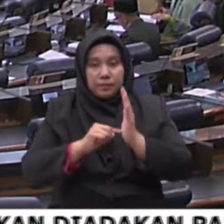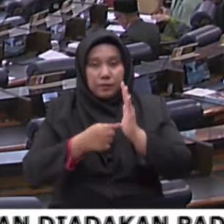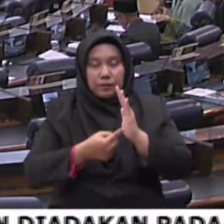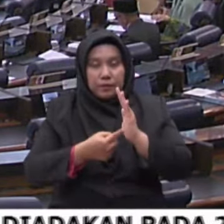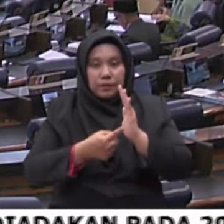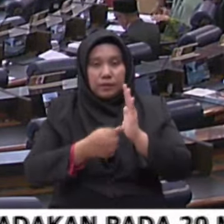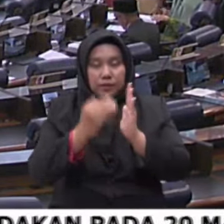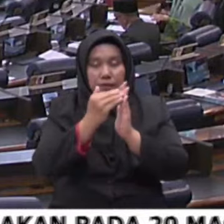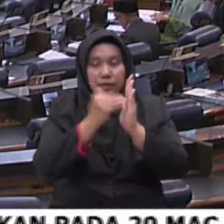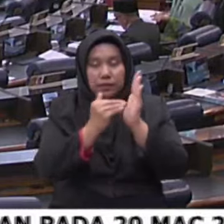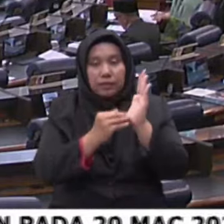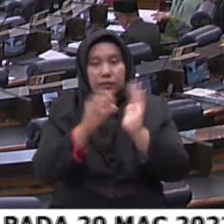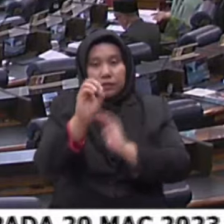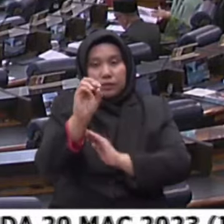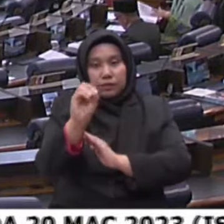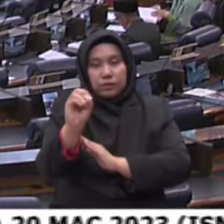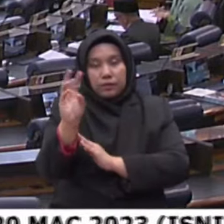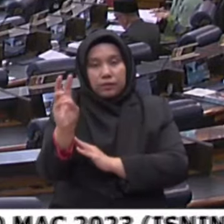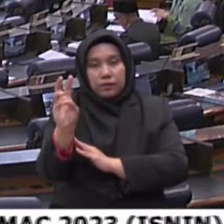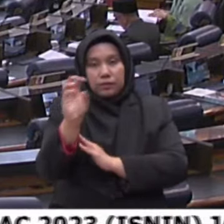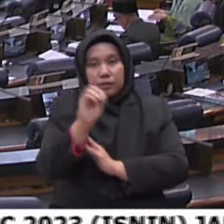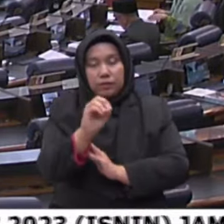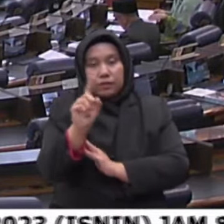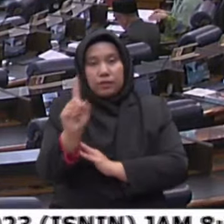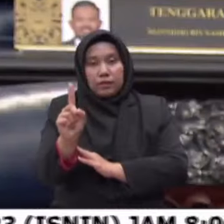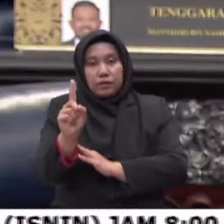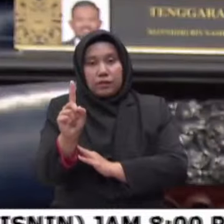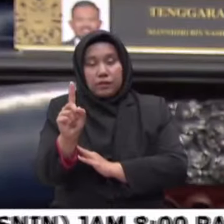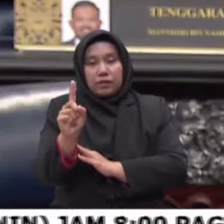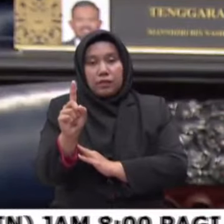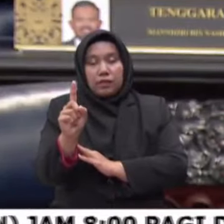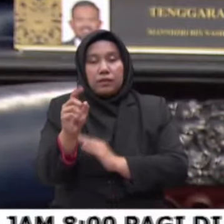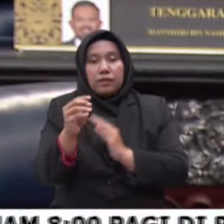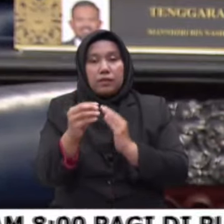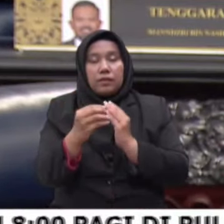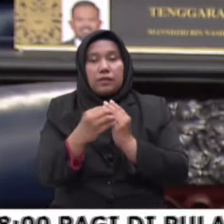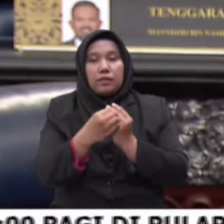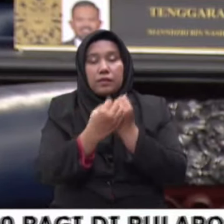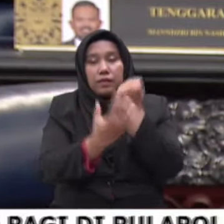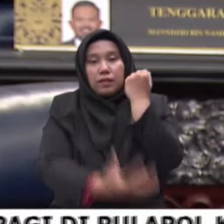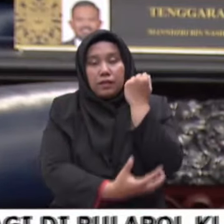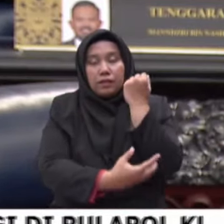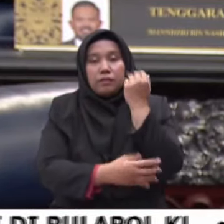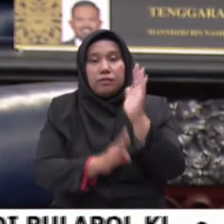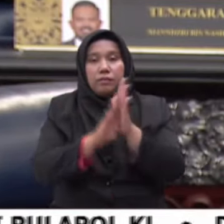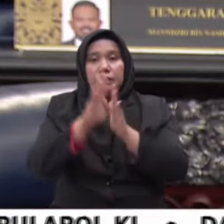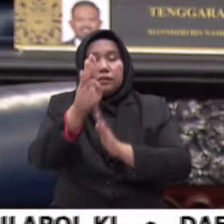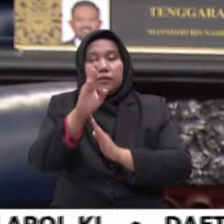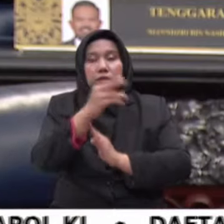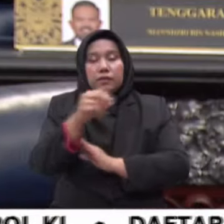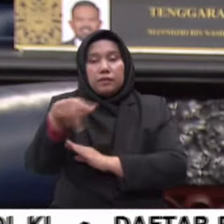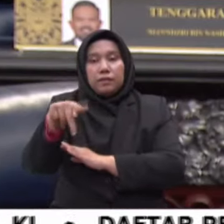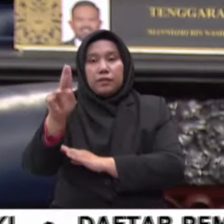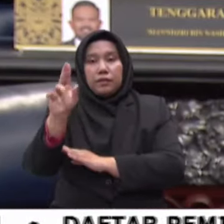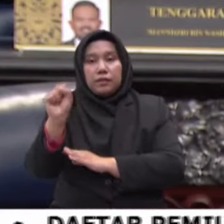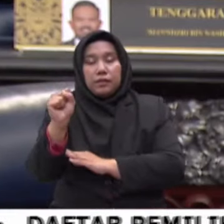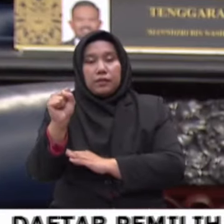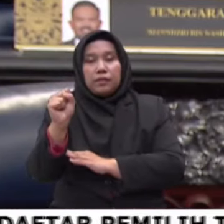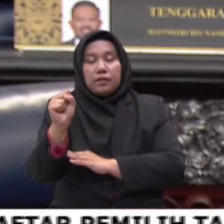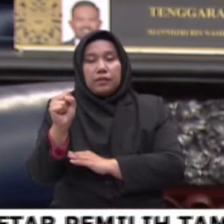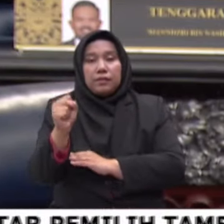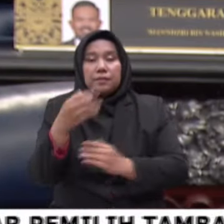butiran 00601 danah Pembangunan dan Pembiayaan PKS. Saya menyambut baik